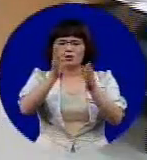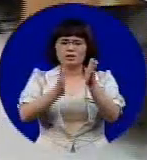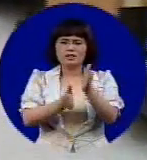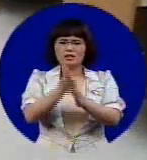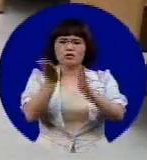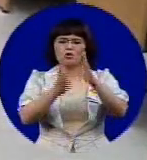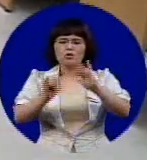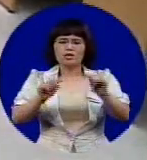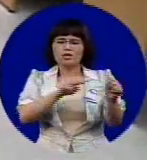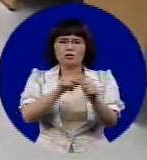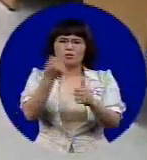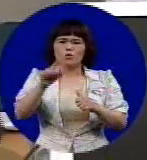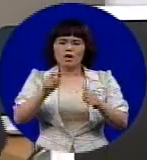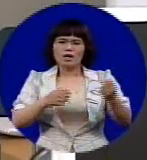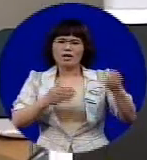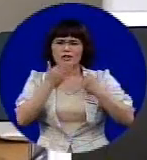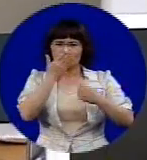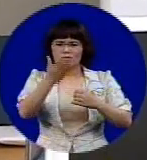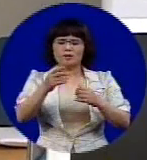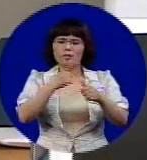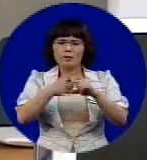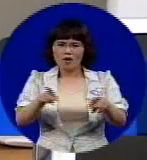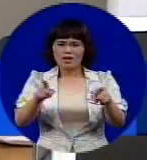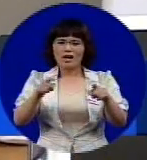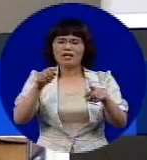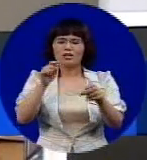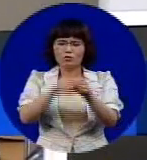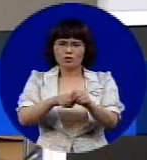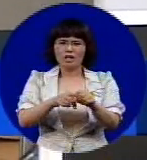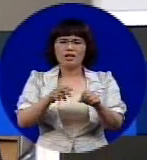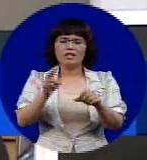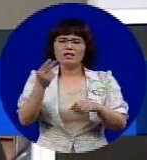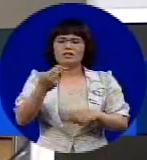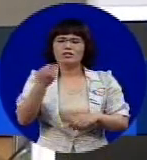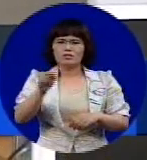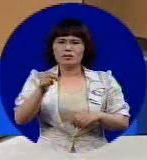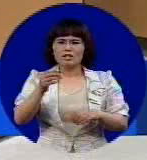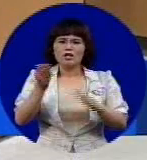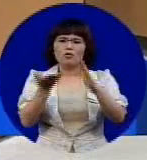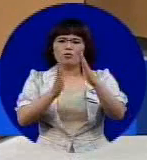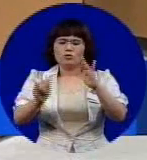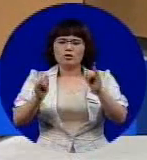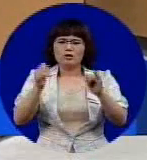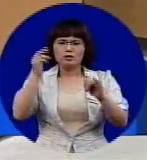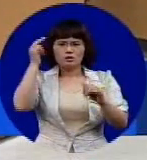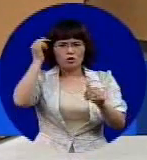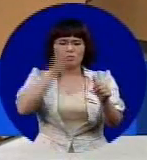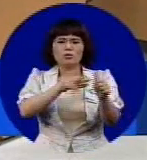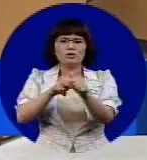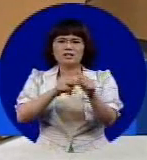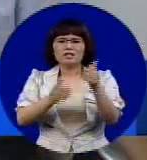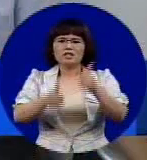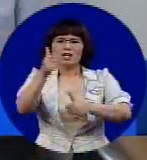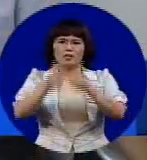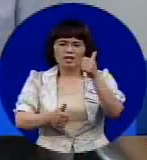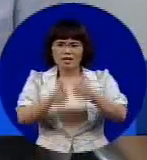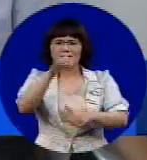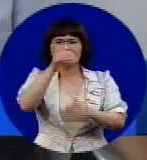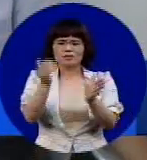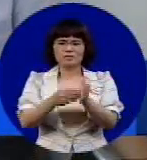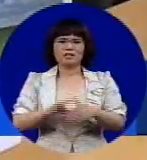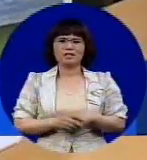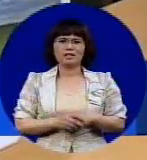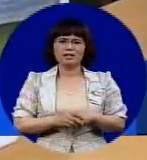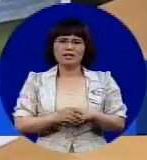30일 용인시 공무원의 정보화 역량을 평가하기 위한 2012 공무원 정보지식인 대회가 시청과 각 구청